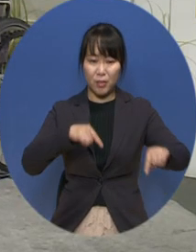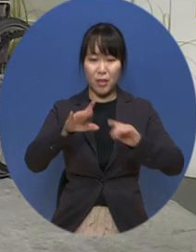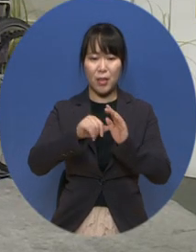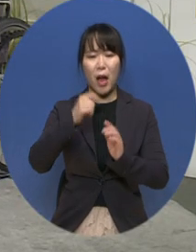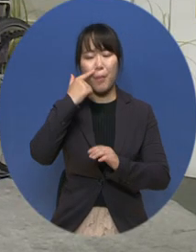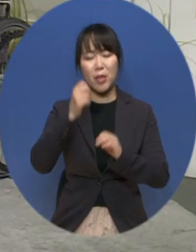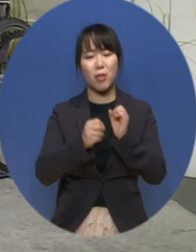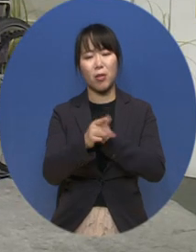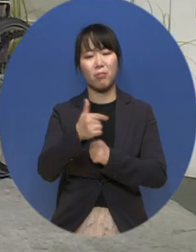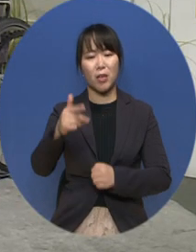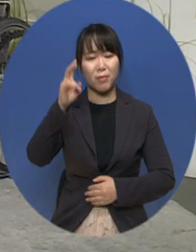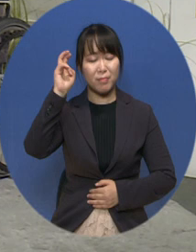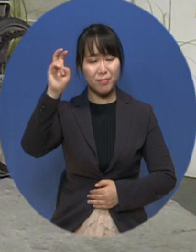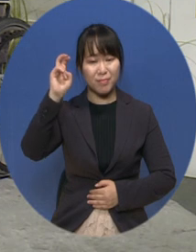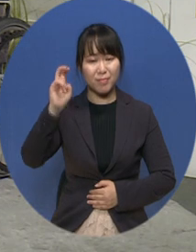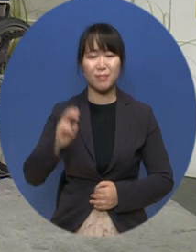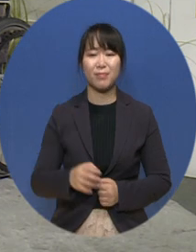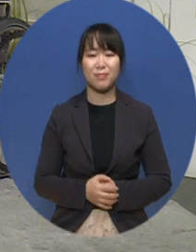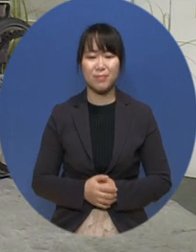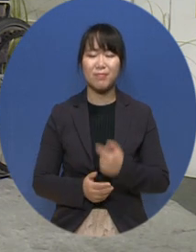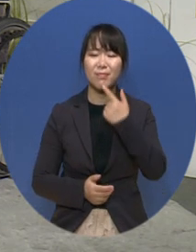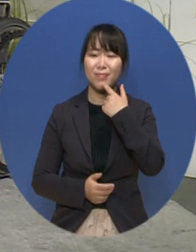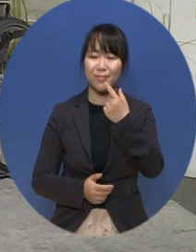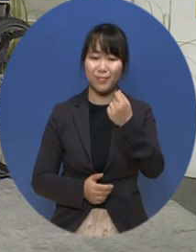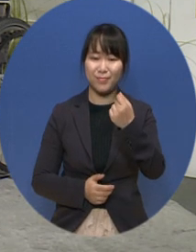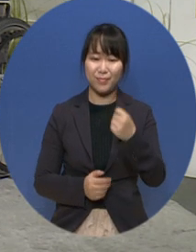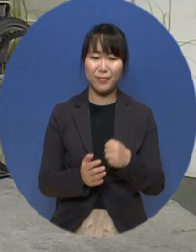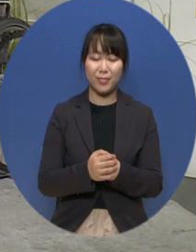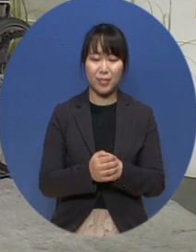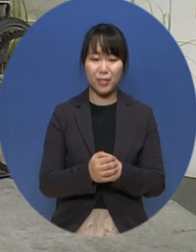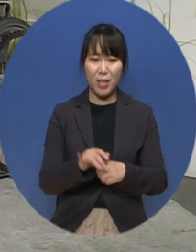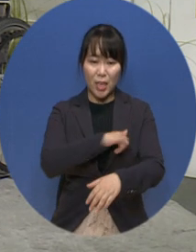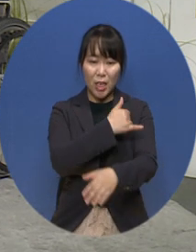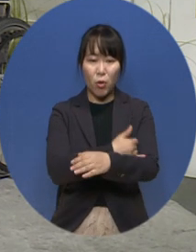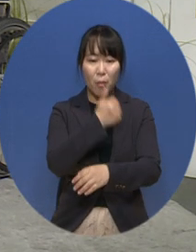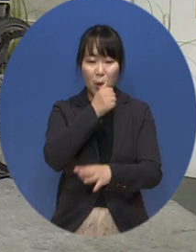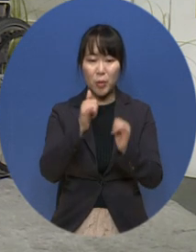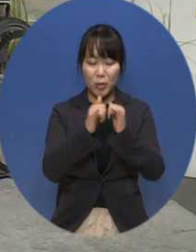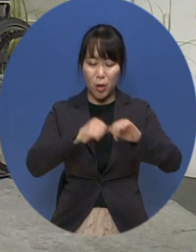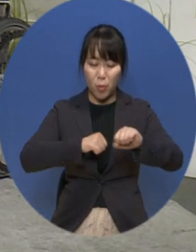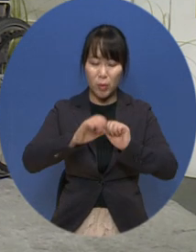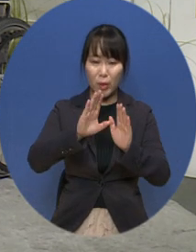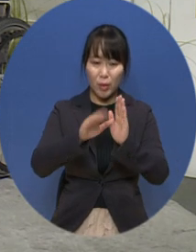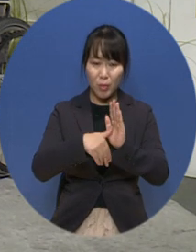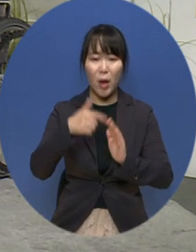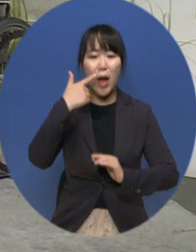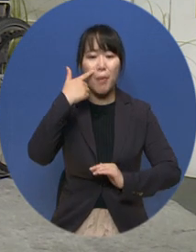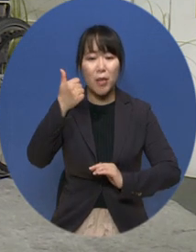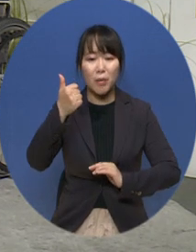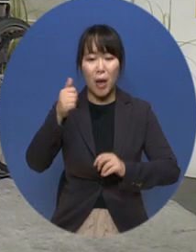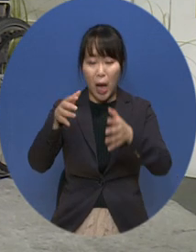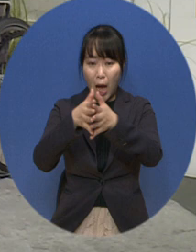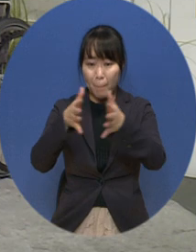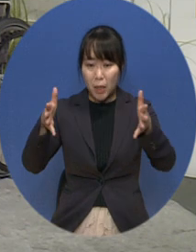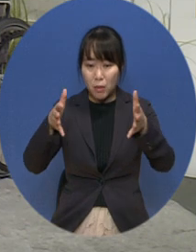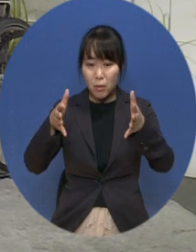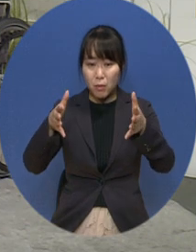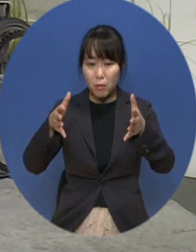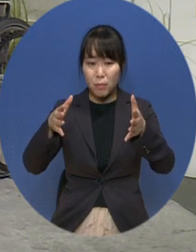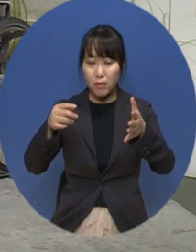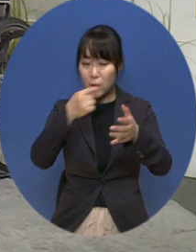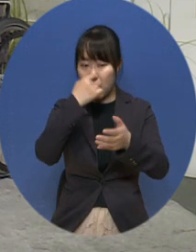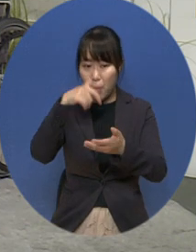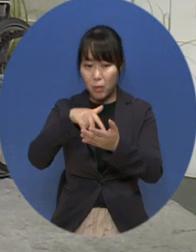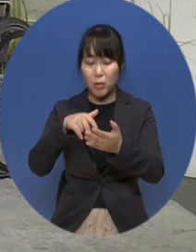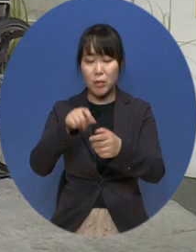영향이 되게 클 것 같아요 그리스 4 그리고 뭐 인권 변호사 활동 하실 때도 아버님이 집 아파트를 담보로 해가지고